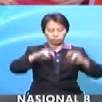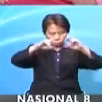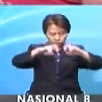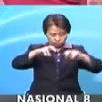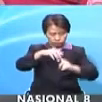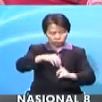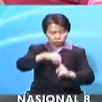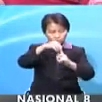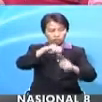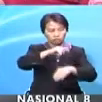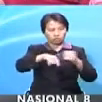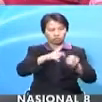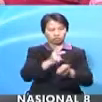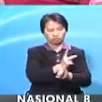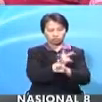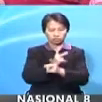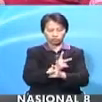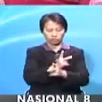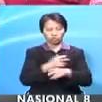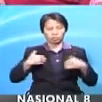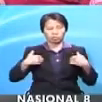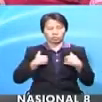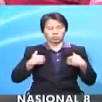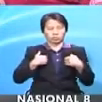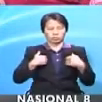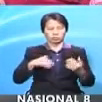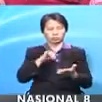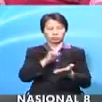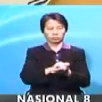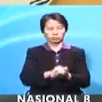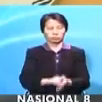mengenai pemeliharaan hewan berkenaan